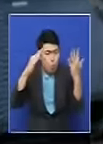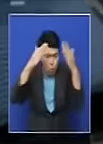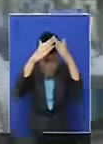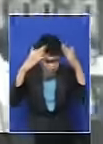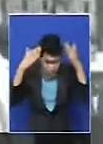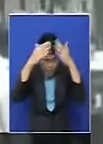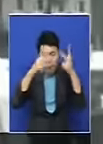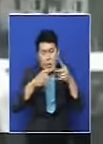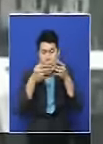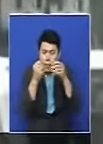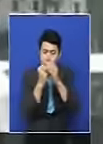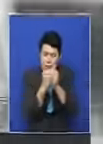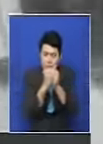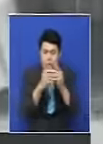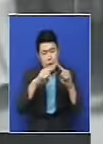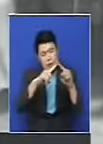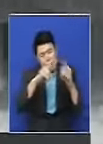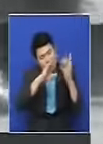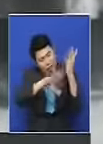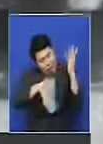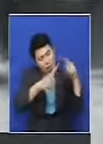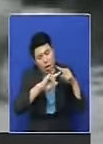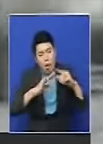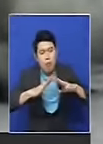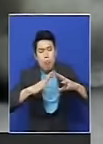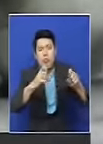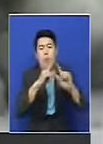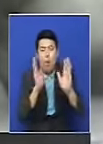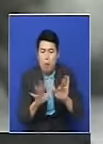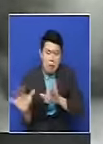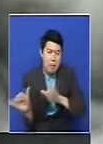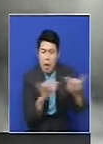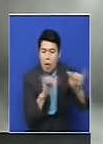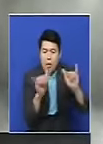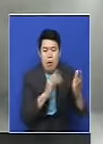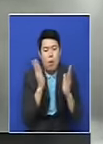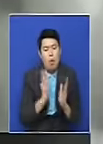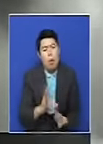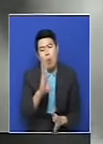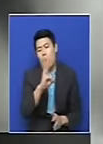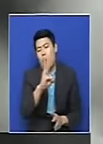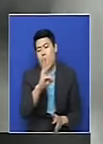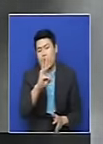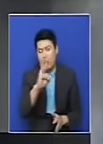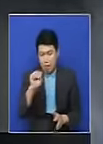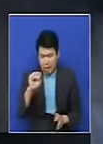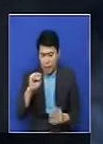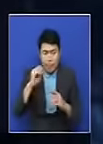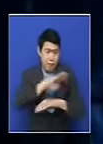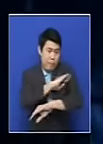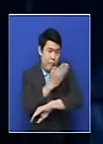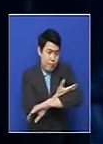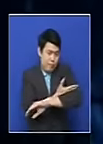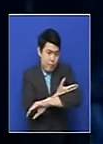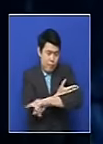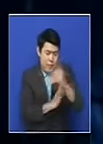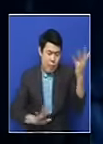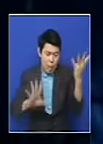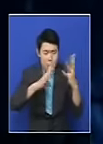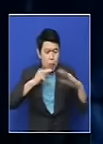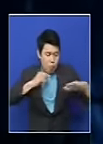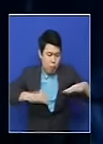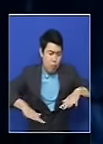ะไหหลำของจีนนะครับซึ่งอยู่ทางตอนใต้ของประเทศต้องอพยพประชาชนกว่า 600,000 คนส่วนที่ฟิลิปปินส์กรุงมะนิลาจมอยู่